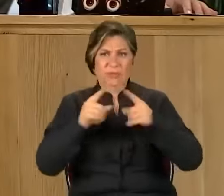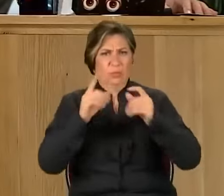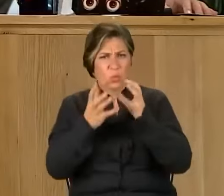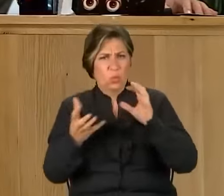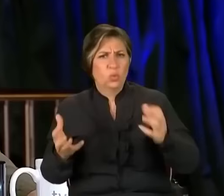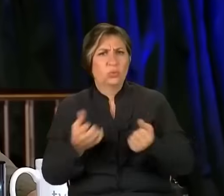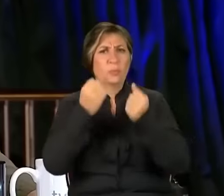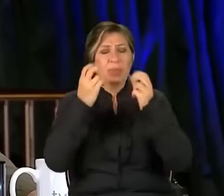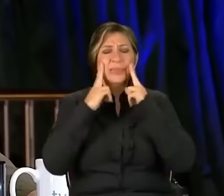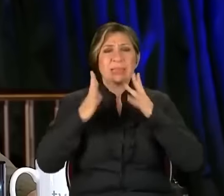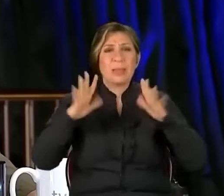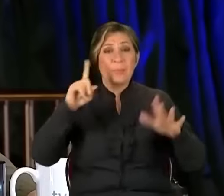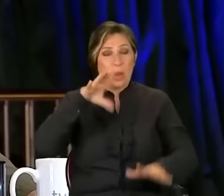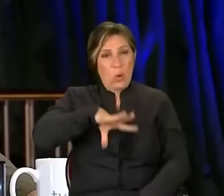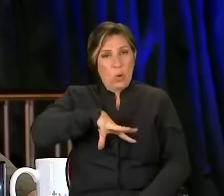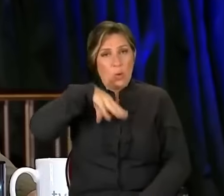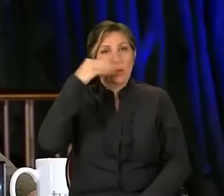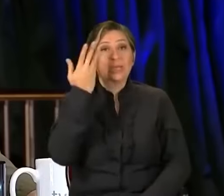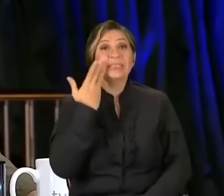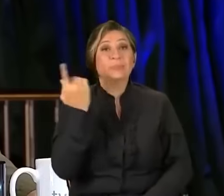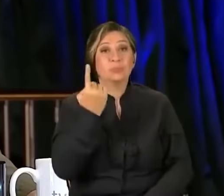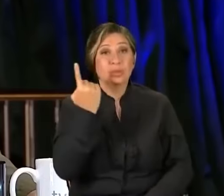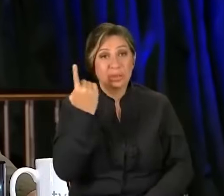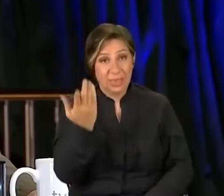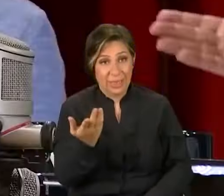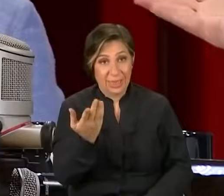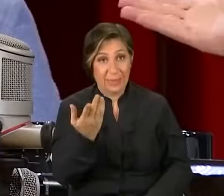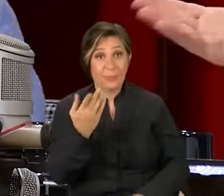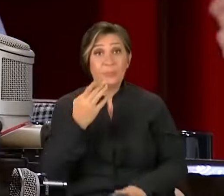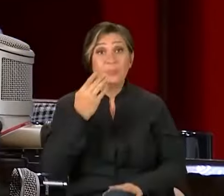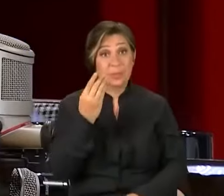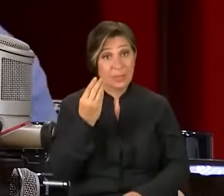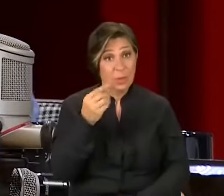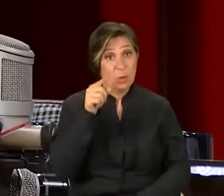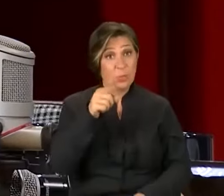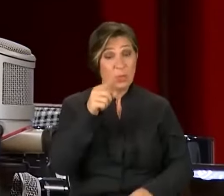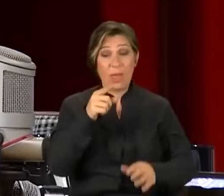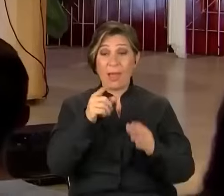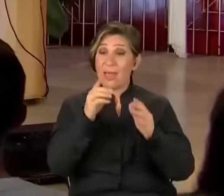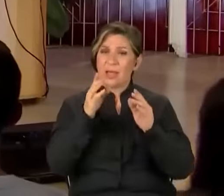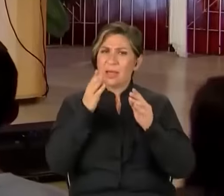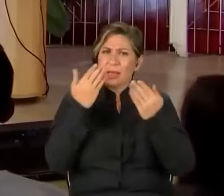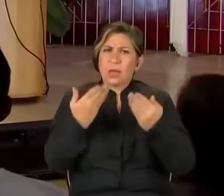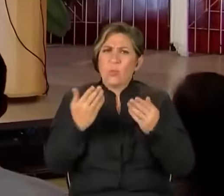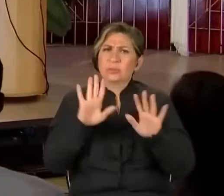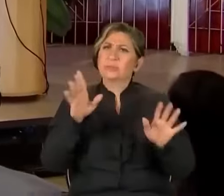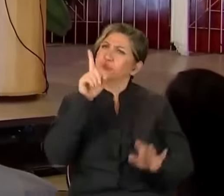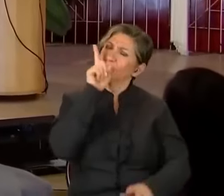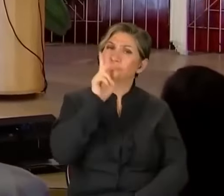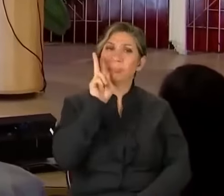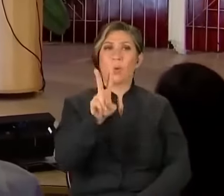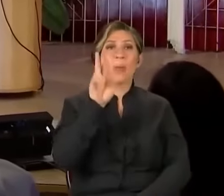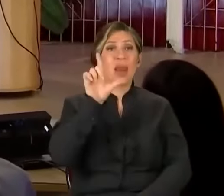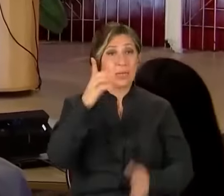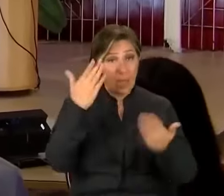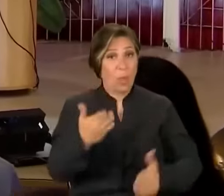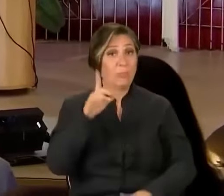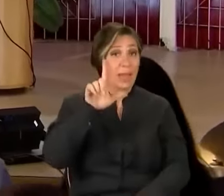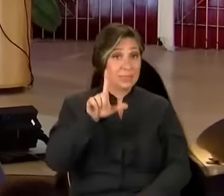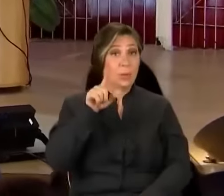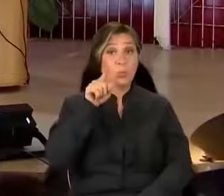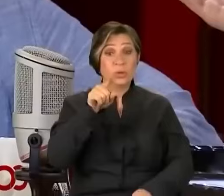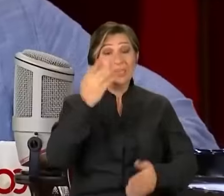kurtulmuş, pirupak bir ruhun izlediği bir şey. Çok istediler. Güzel tariflemişim. Çok güzel, evet. Buna kayıtsız kalamazsın. Bir de öyle ki